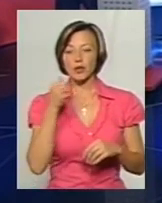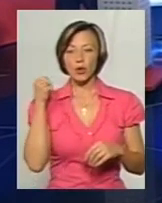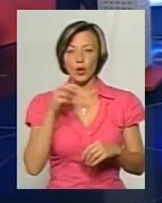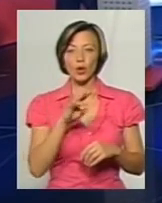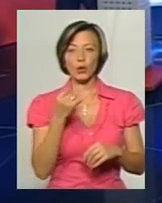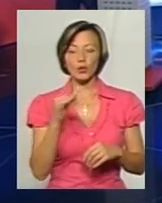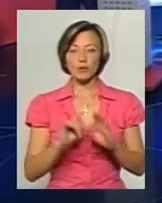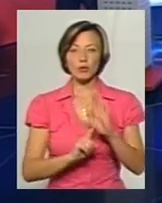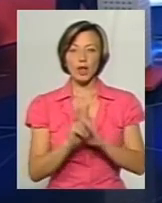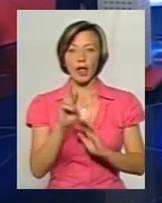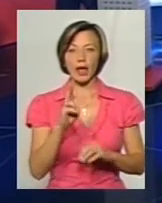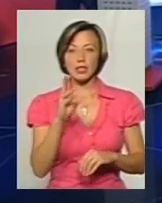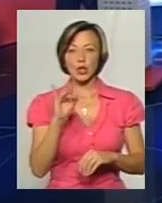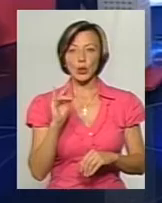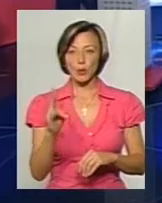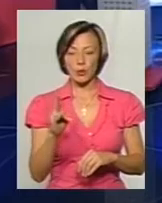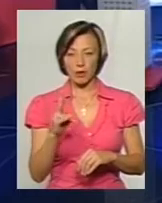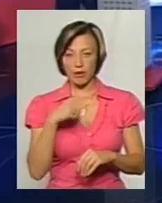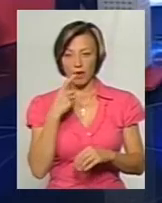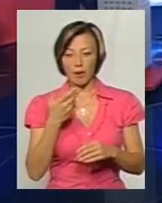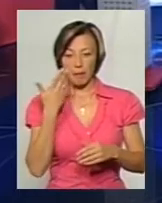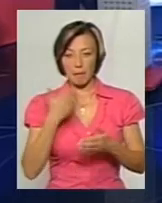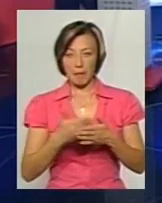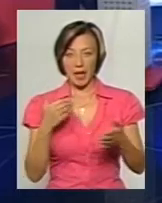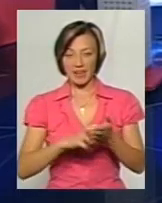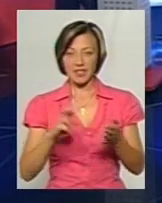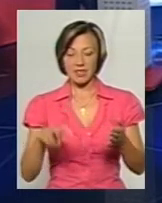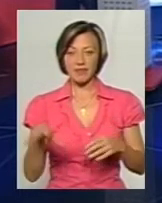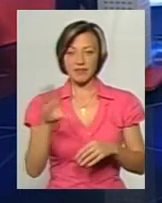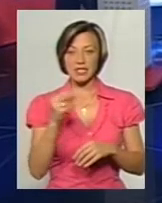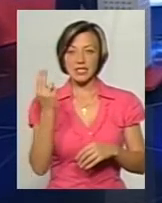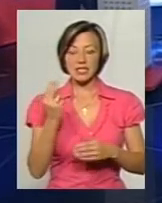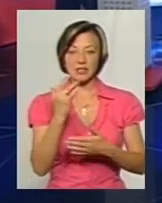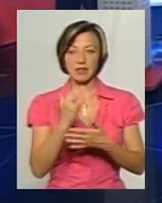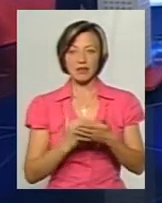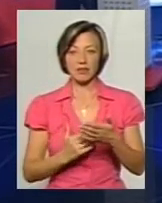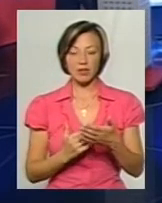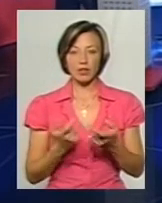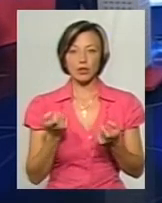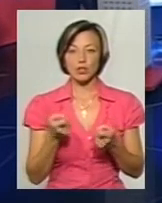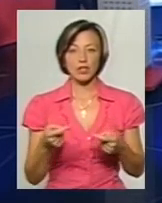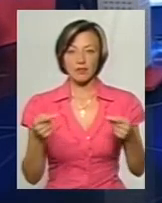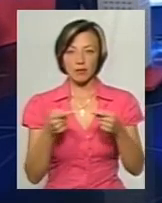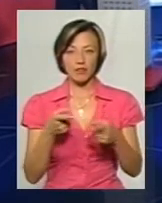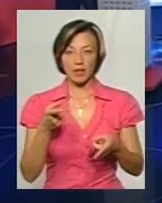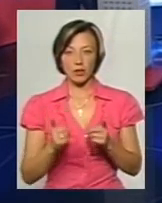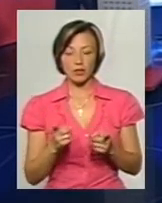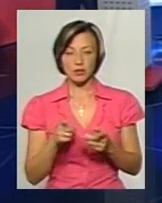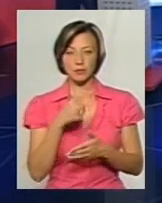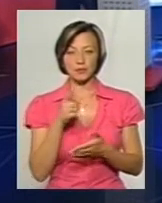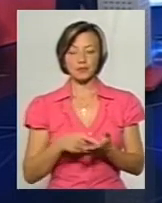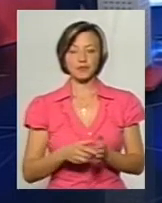починав говорити Арсеній Яценюк за місяць до своєї відставки, що всі ці цифри трошки не відповідають дійсності. Ну, если мы